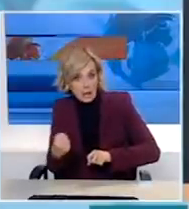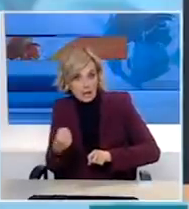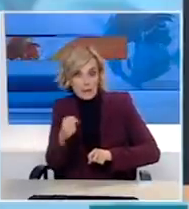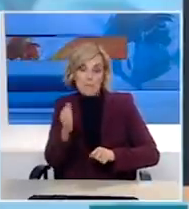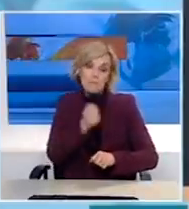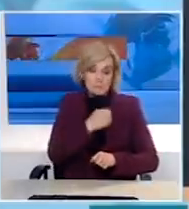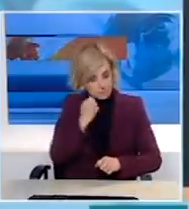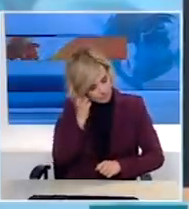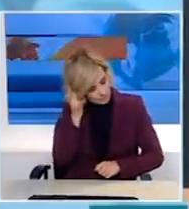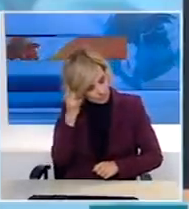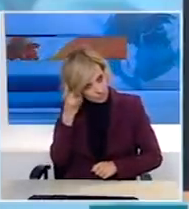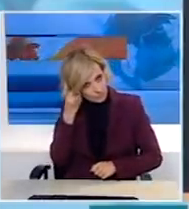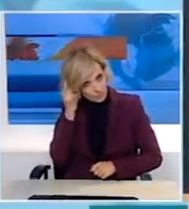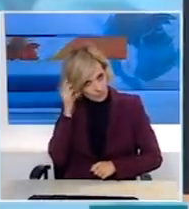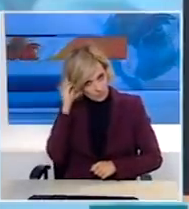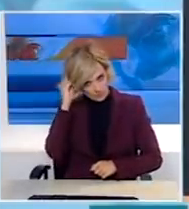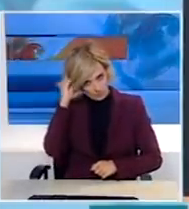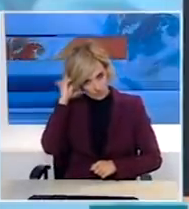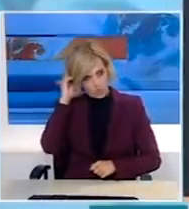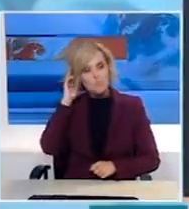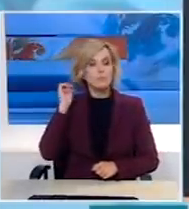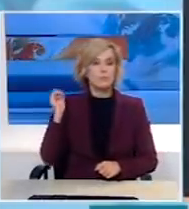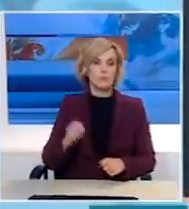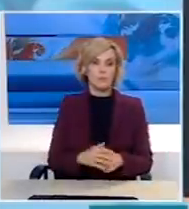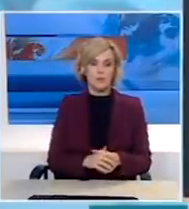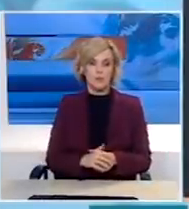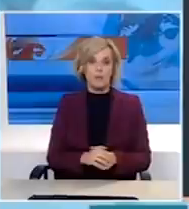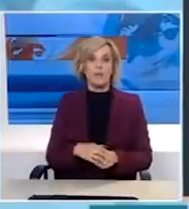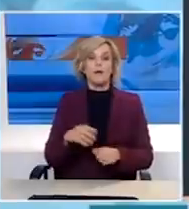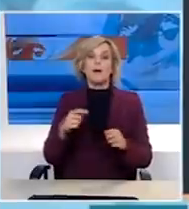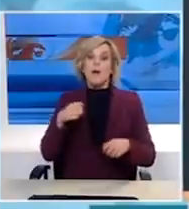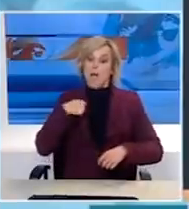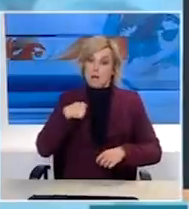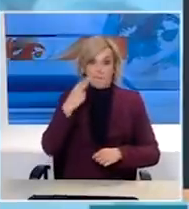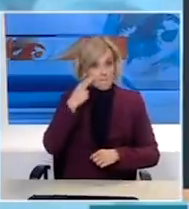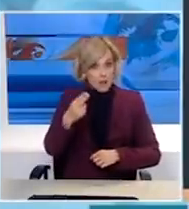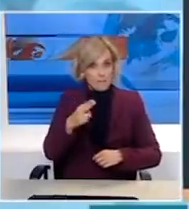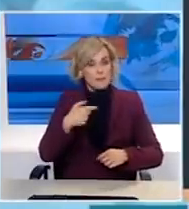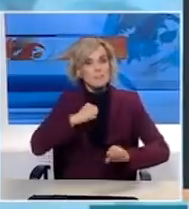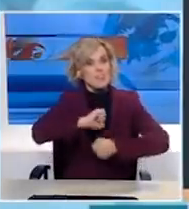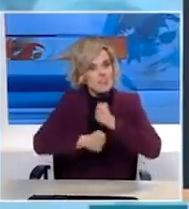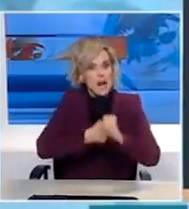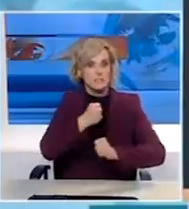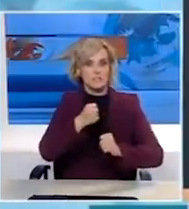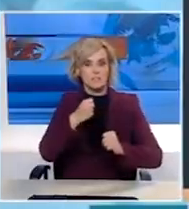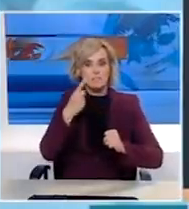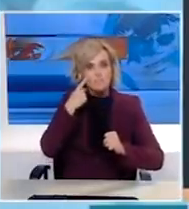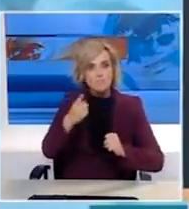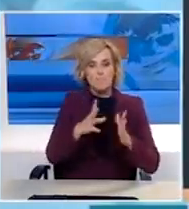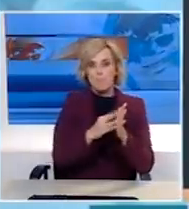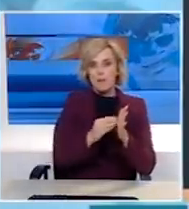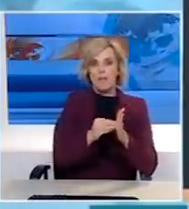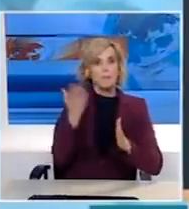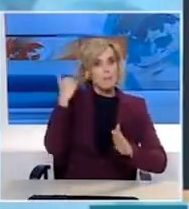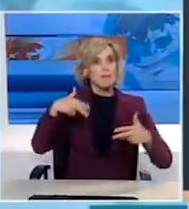να περιορίζονται. Αρκεί να υπάρχει ένας σωστός προγραμματισμός και να γίνεται εκεί που πρέπει. Ήδη βλέπετε ότι αντίστοιχες δράσεις κάνουμε και σας είχε μιλήσει γι' αυτά